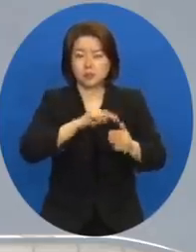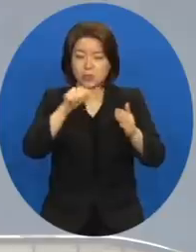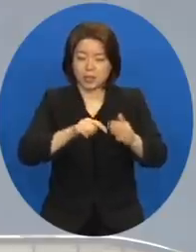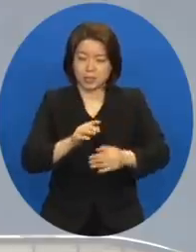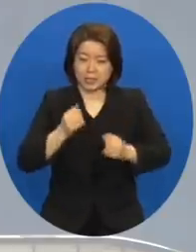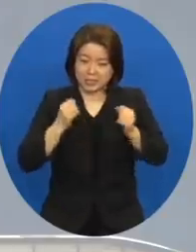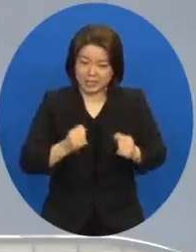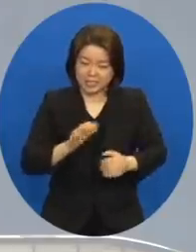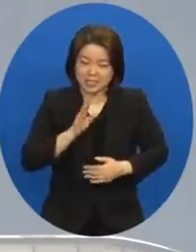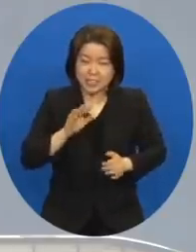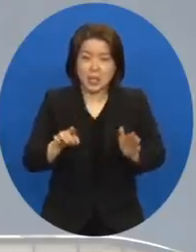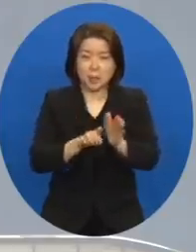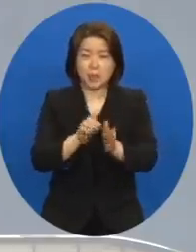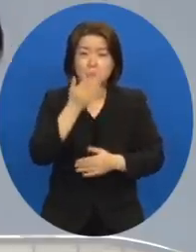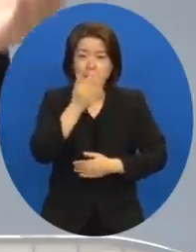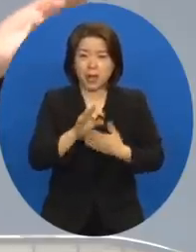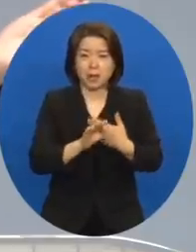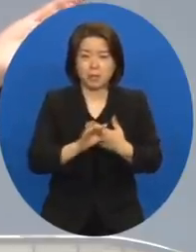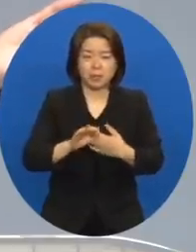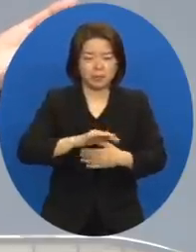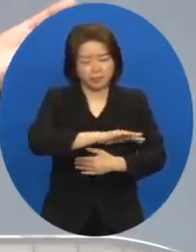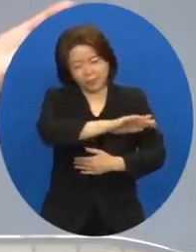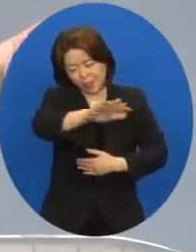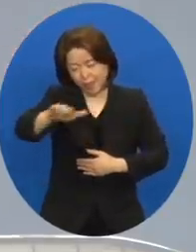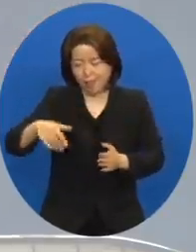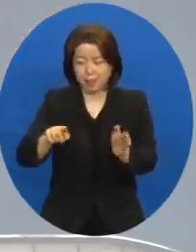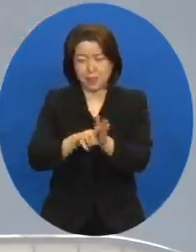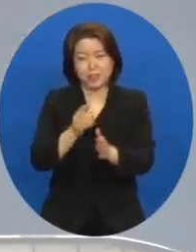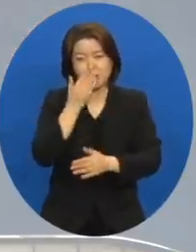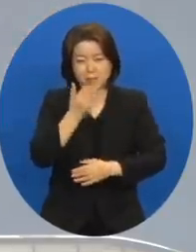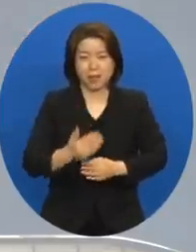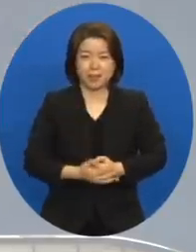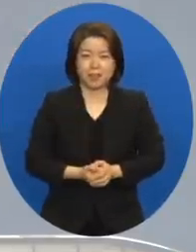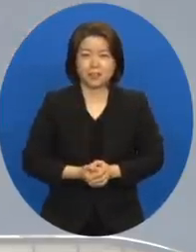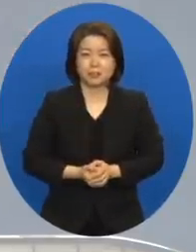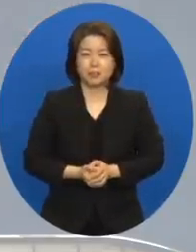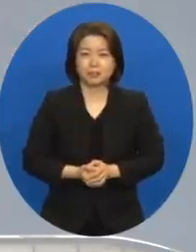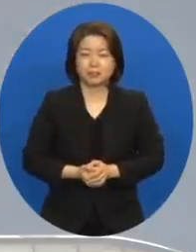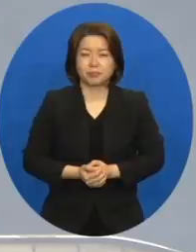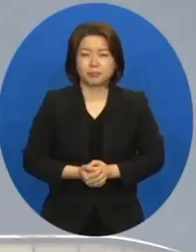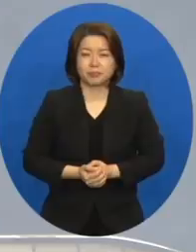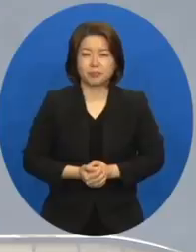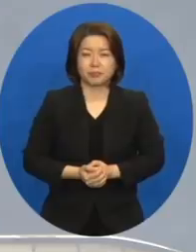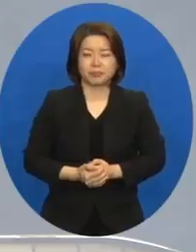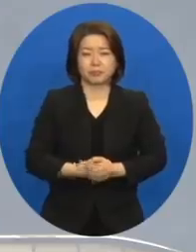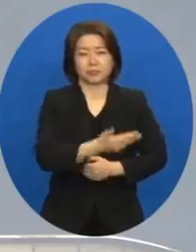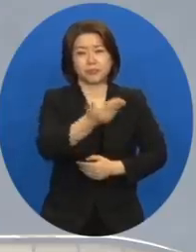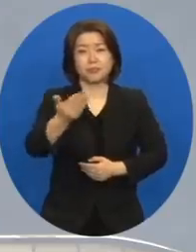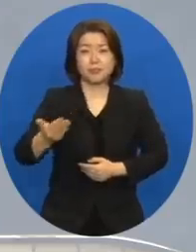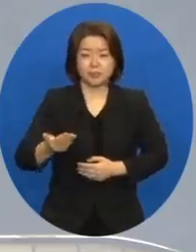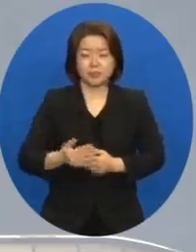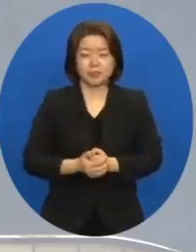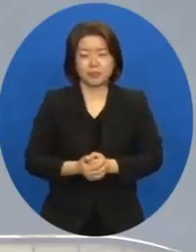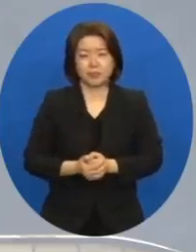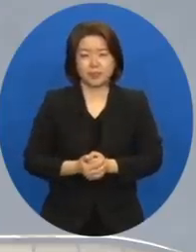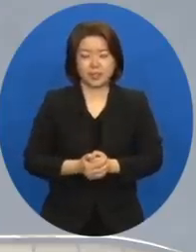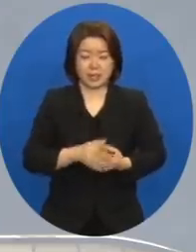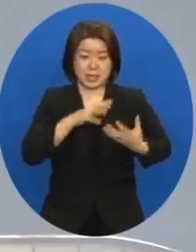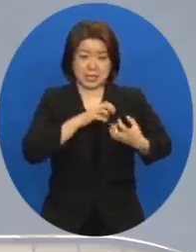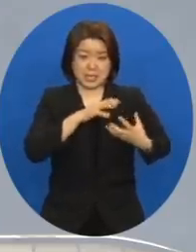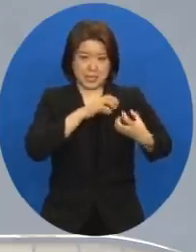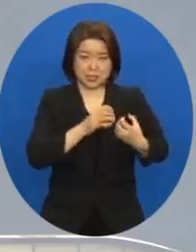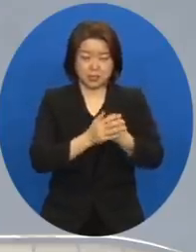지면 그러면 모든 게 다 믿어지는 거예요 여러분 여러분에게 심장이